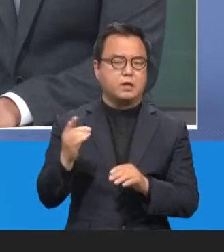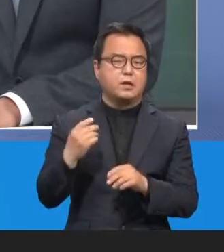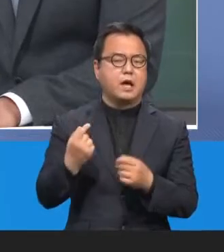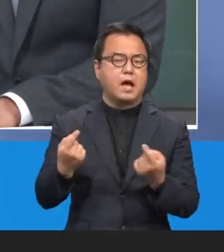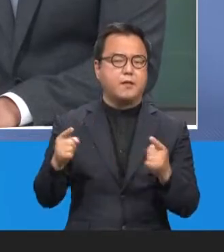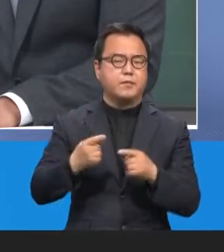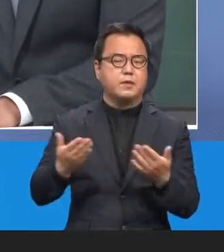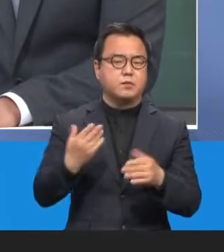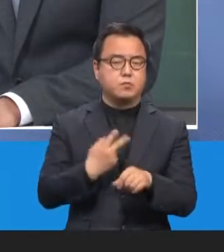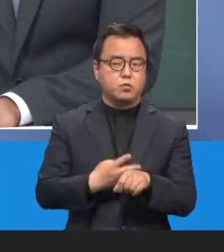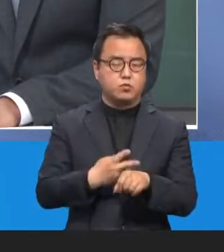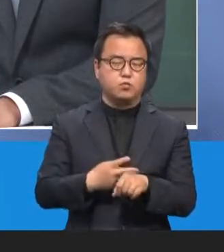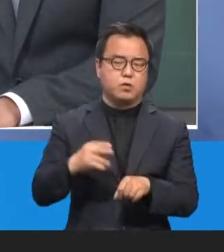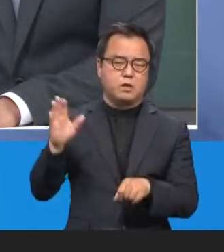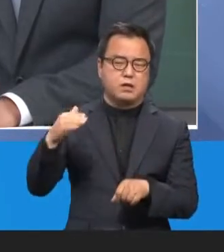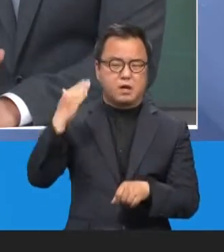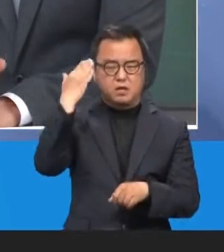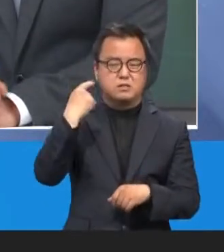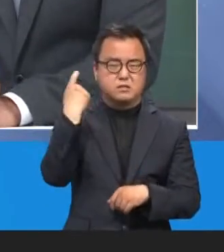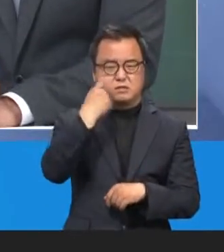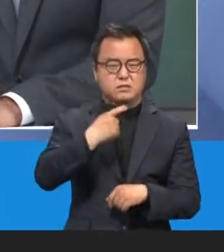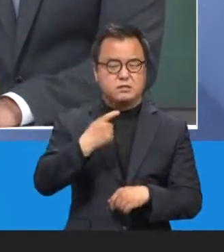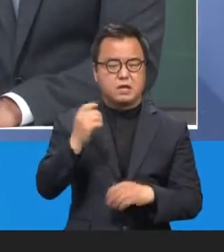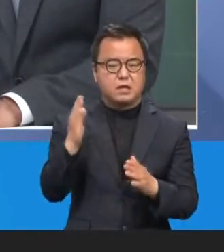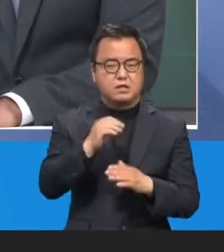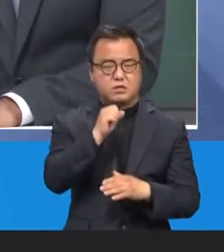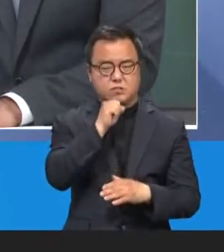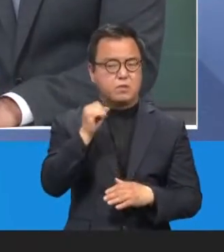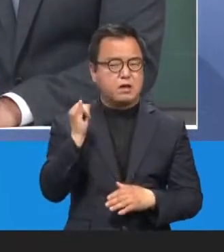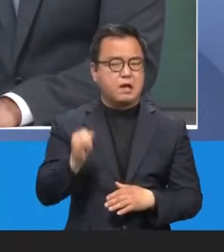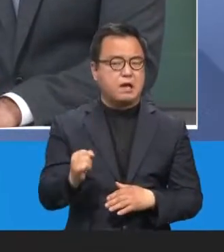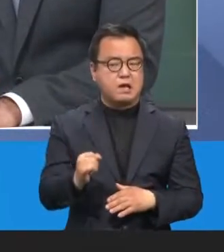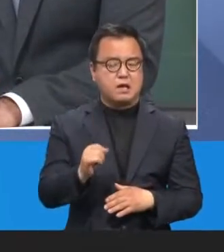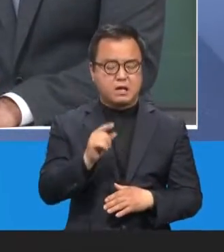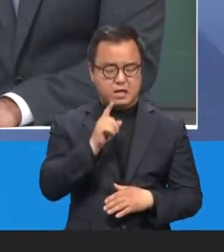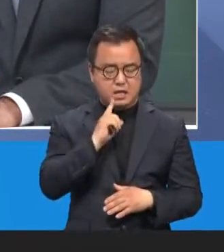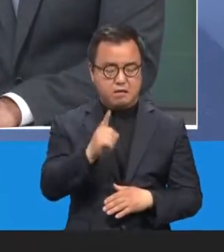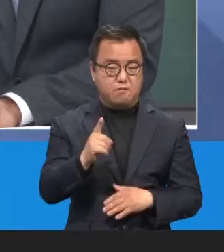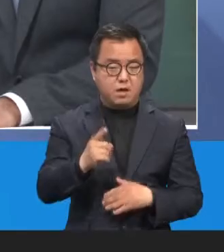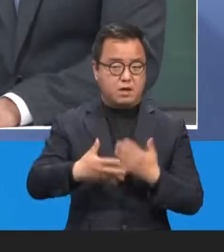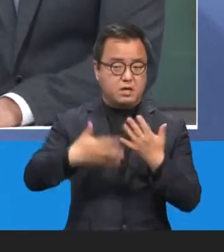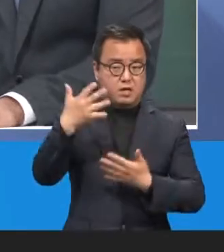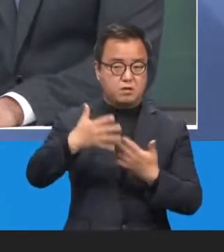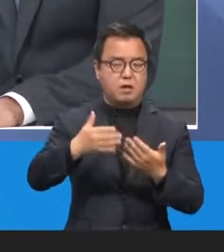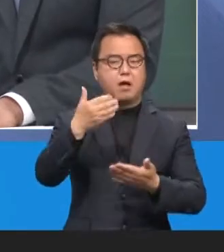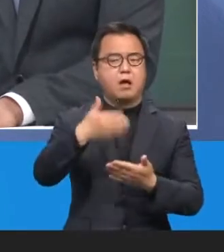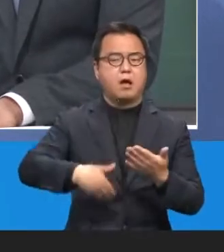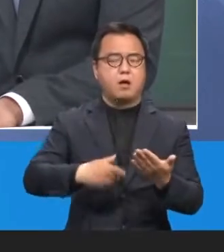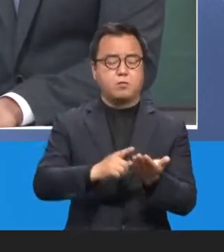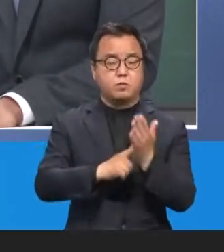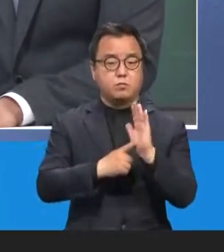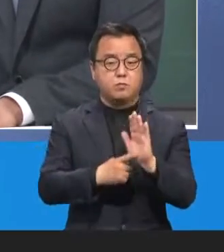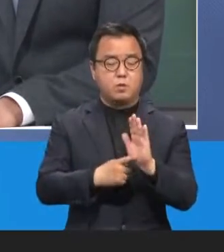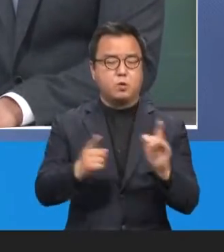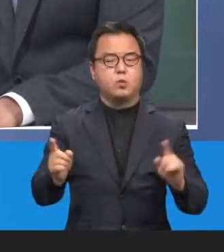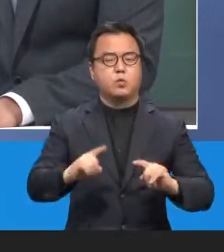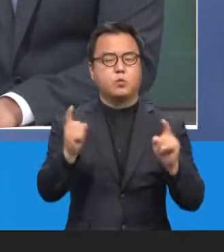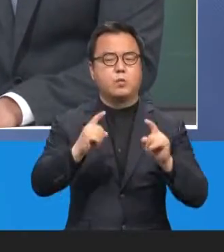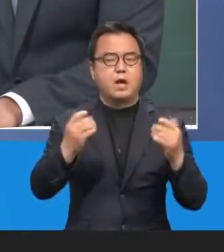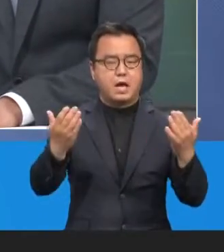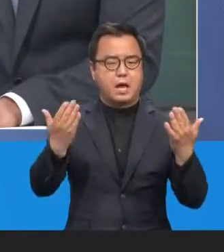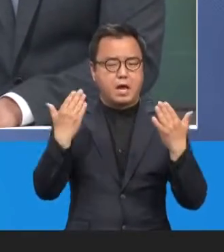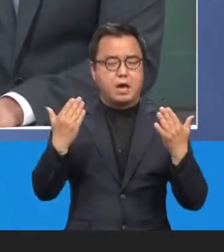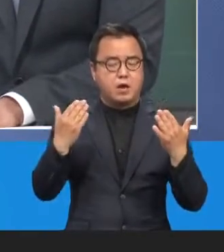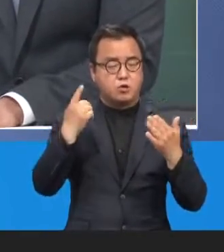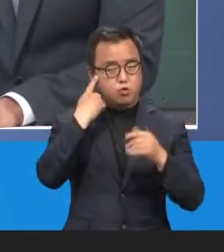성적이 유독 났다며 불평을 했는데 이 모습이 영상에 담겨 공유가 되면서 논란을 일으킨 것인지 당연히 학계에서도 거센